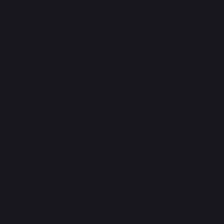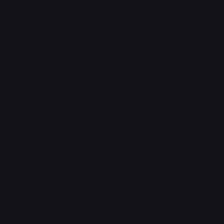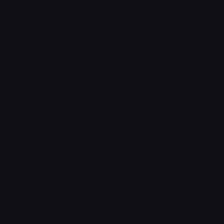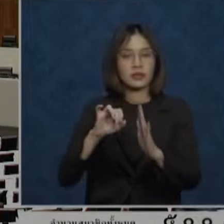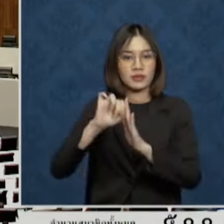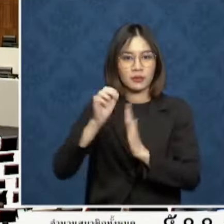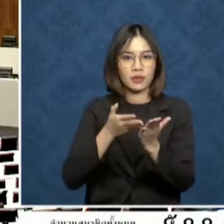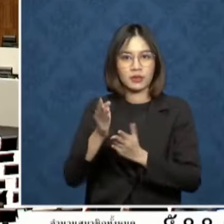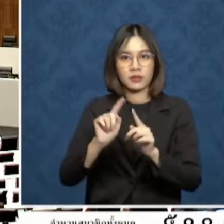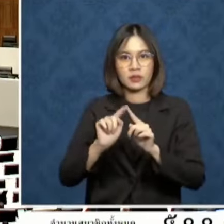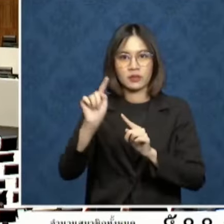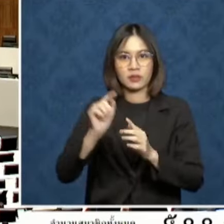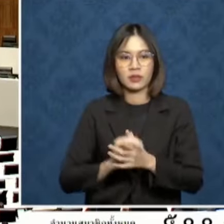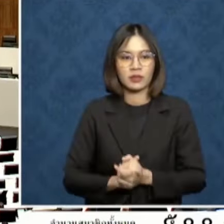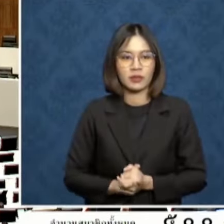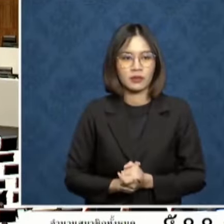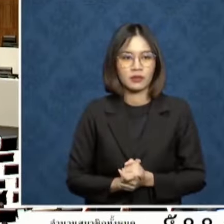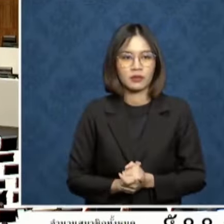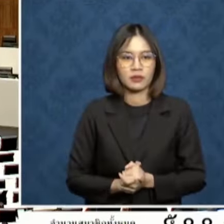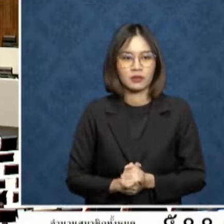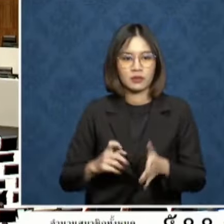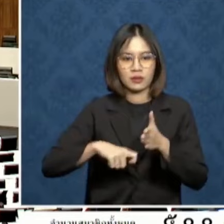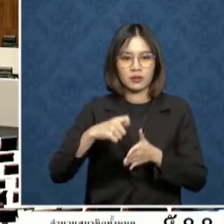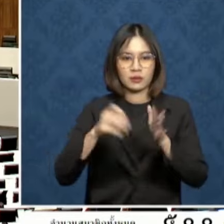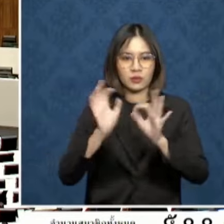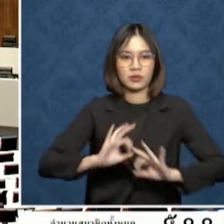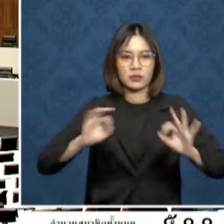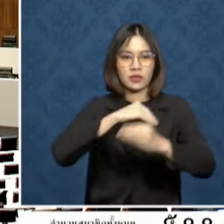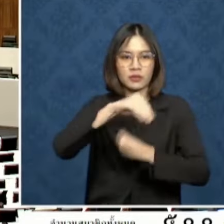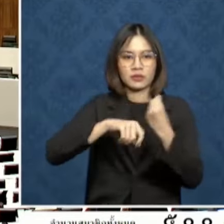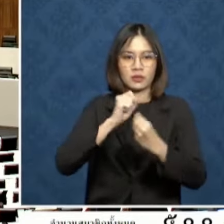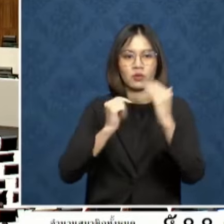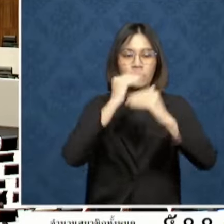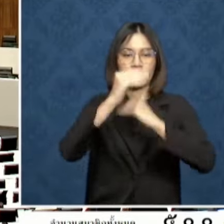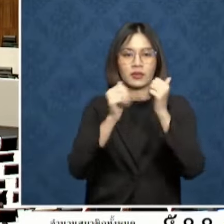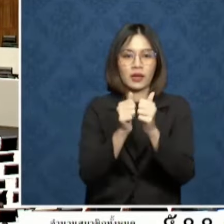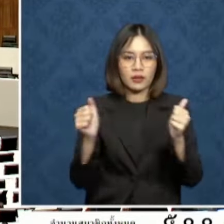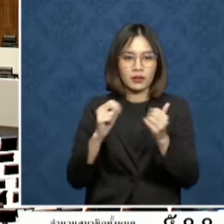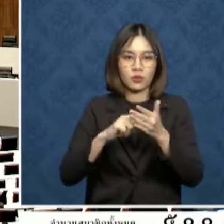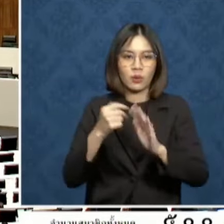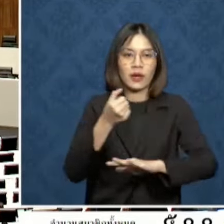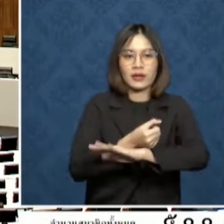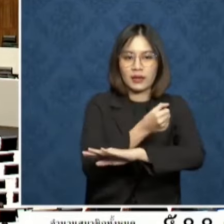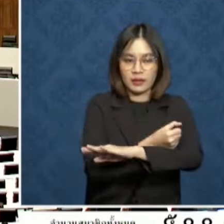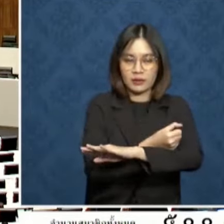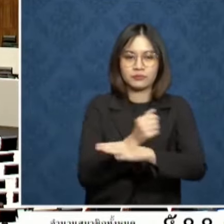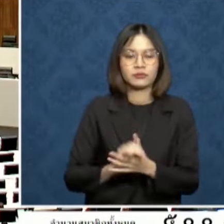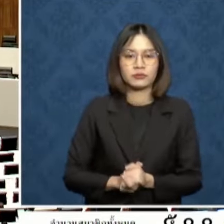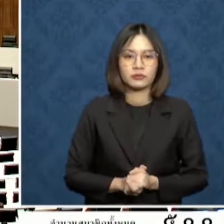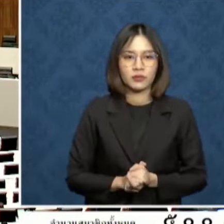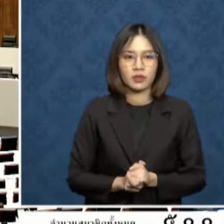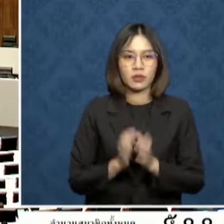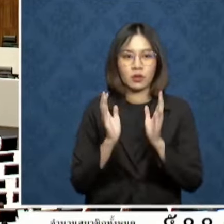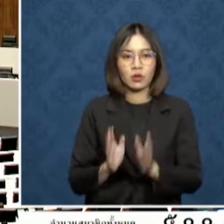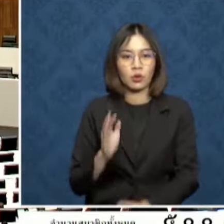1ค่ะท่านประธานคะปัจจัยสำคัญที่ทำให้เศรษฐกิจเติบโตได้ดีนั่นก็คือแรงงานค่ะทุก